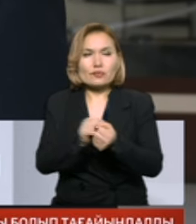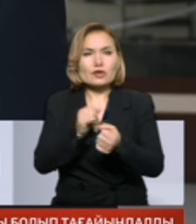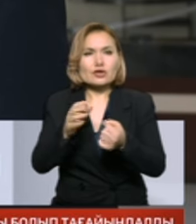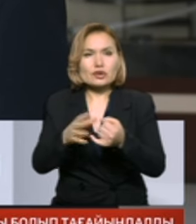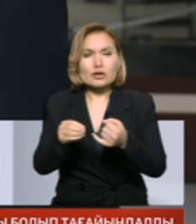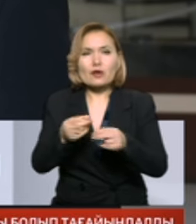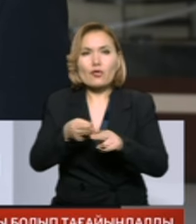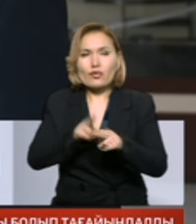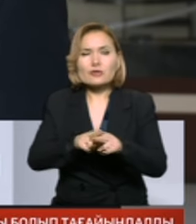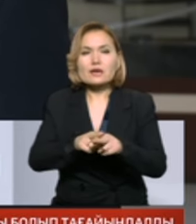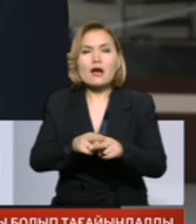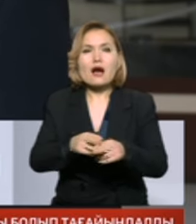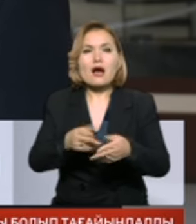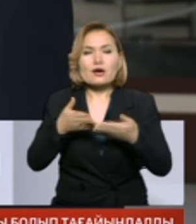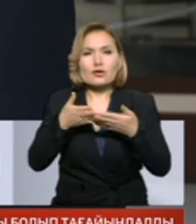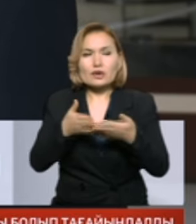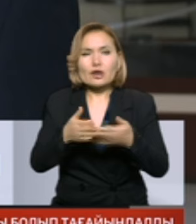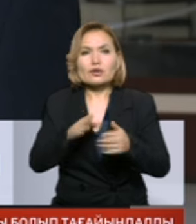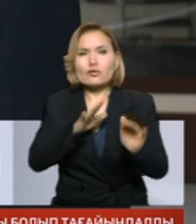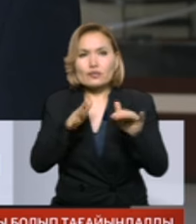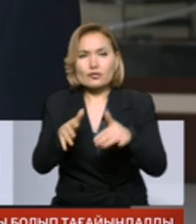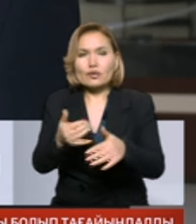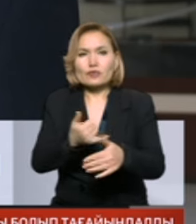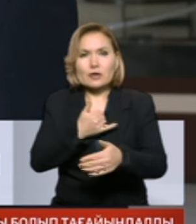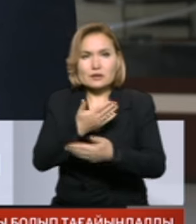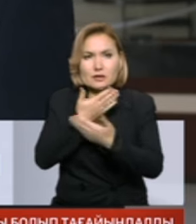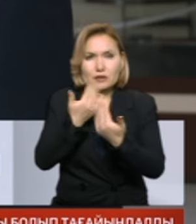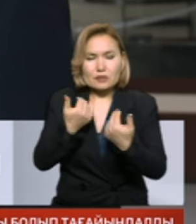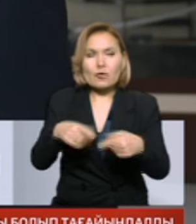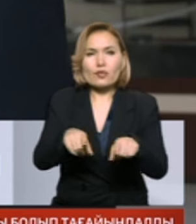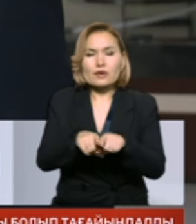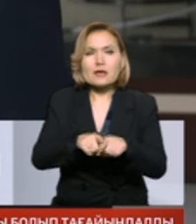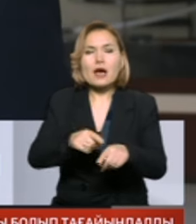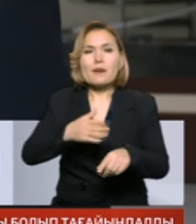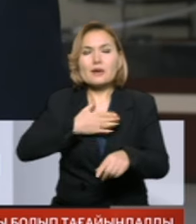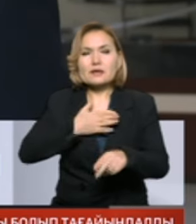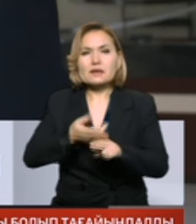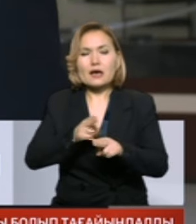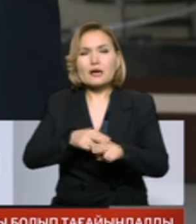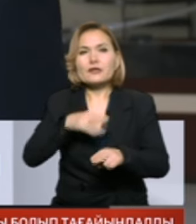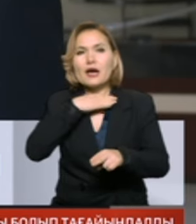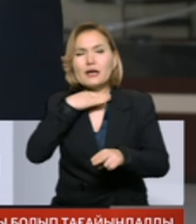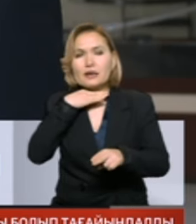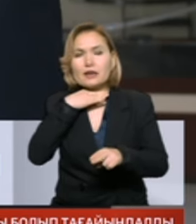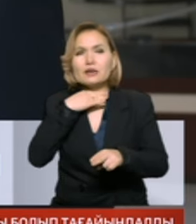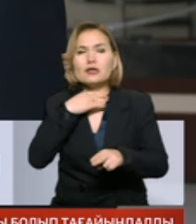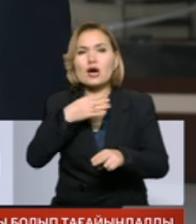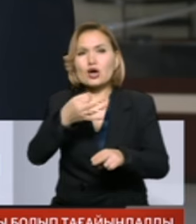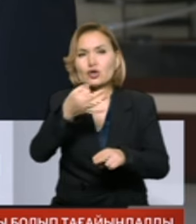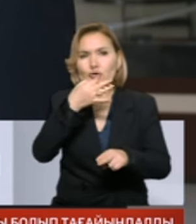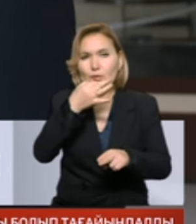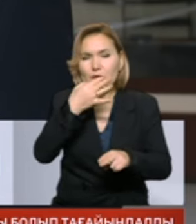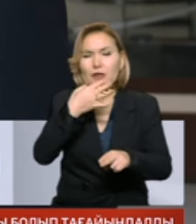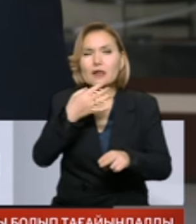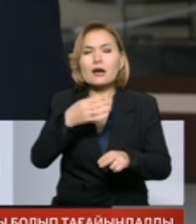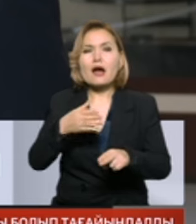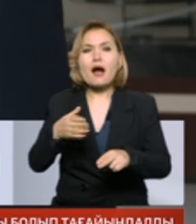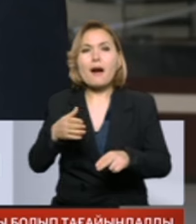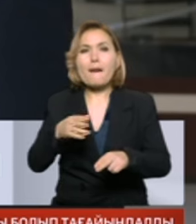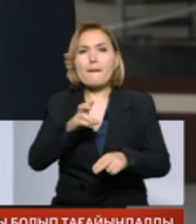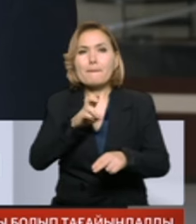темір жол мәселесін қарастырып жатыр. Дегенмен біздің тез бұзылатын жаңағы ет өнімдері, жұмыртқа,